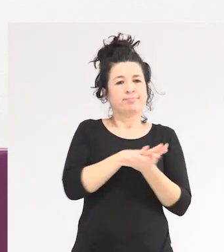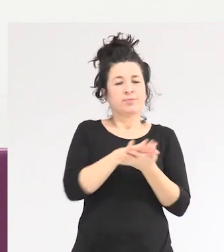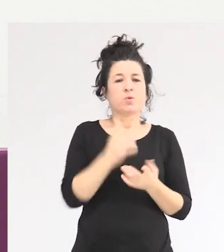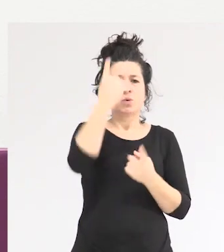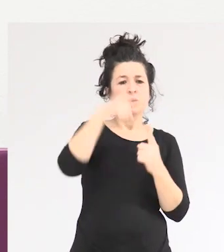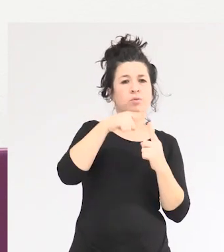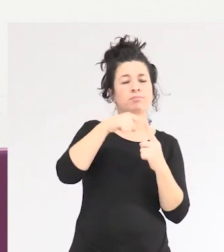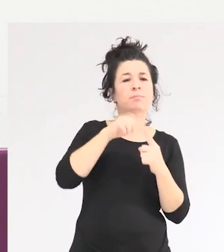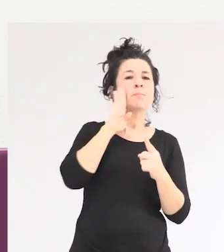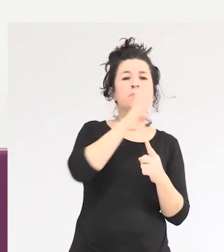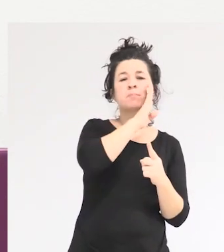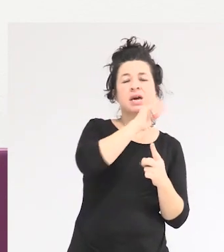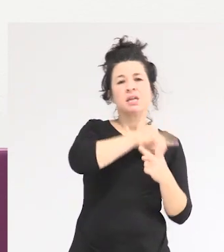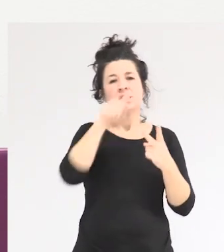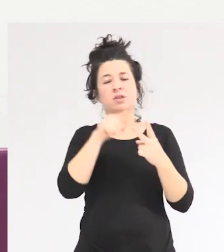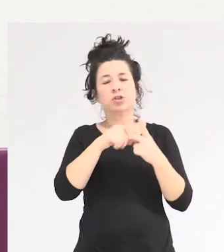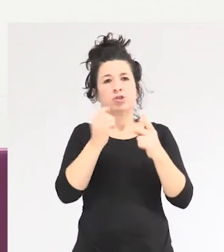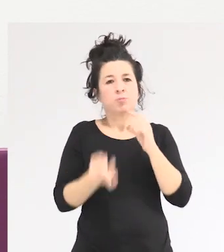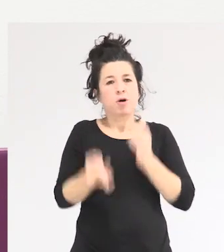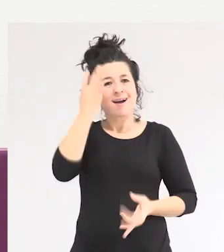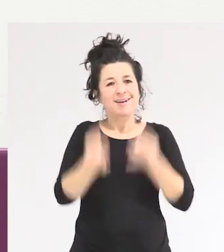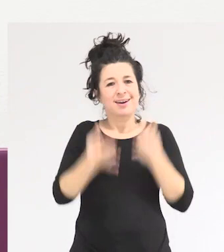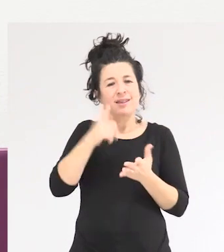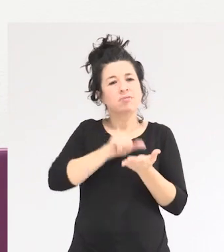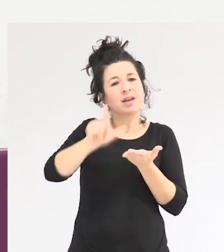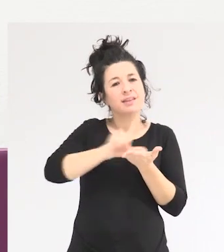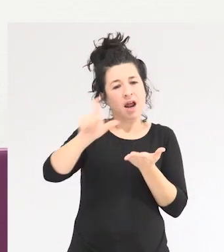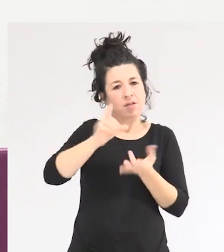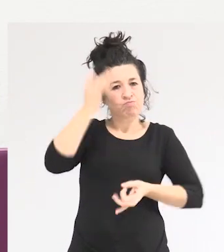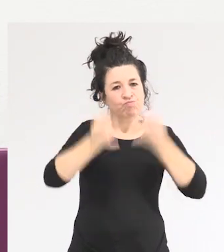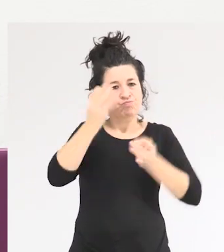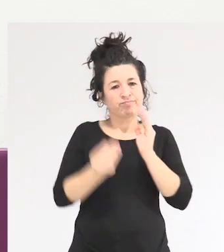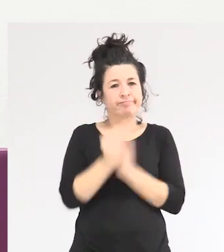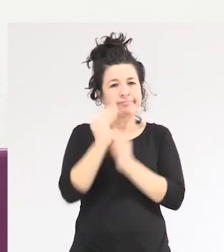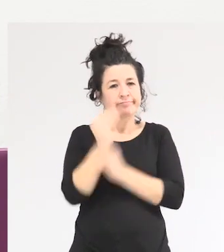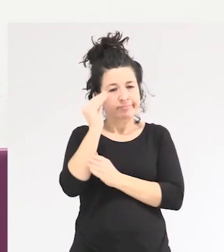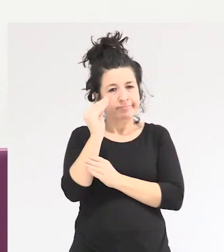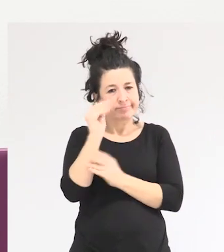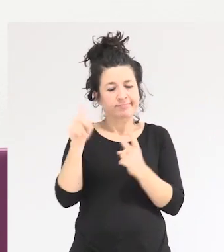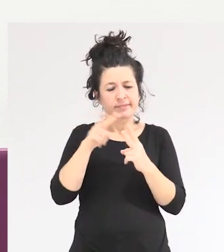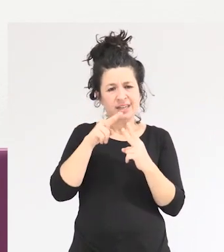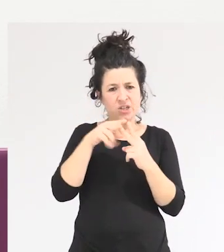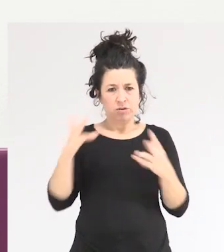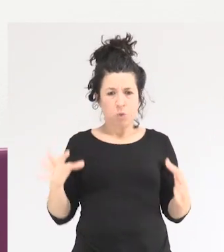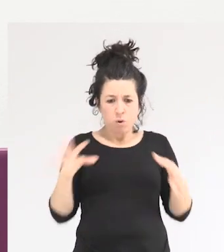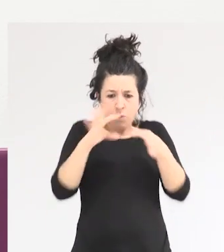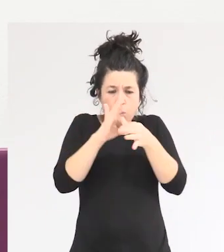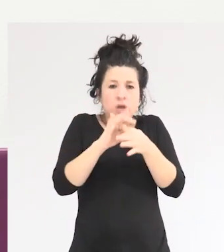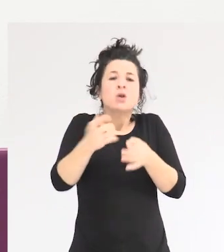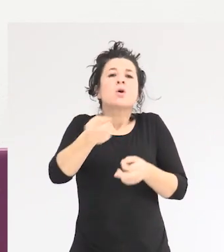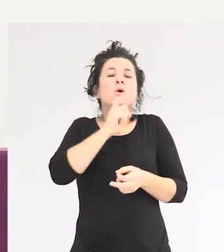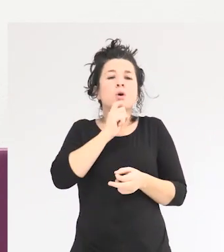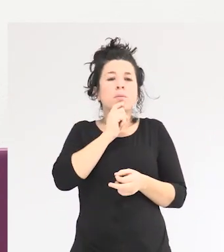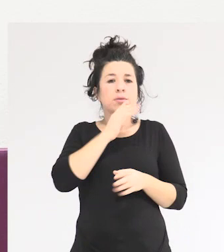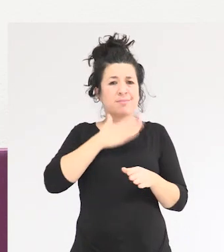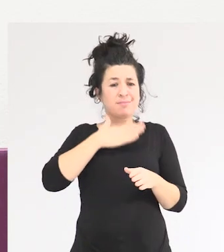amatasuna eta bestea da sorkuntza edo sorkuntza literarioa. Eta bi gai hauek nola batzen diren. Bai? Hau da gai bat niretzako ba oso importantea